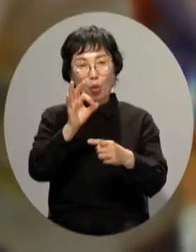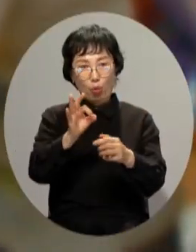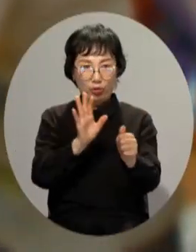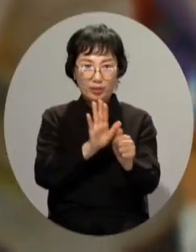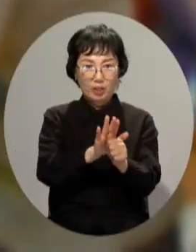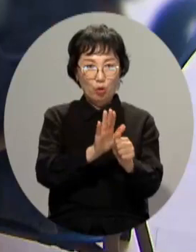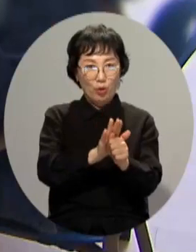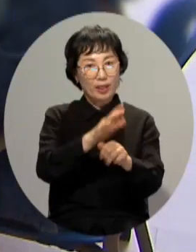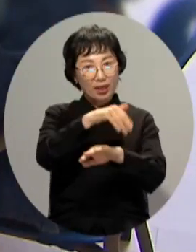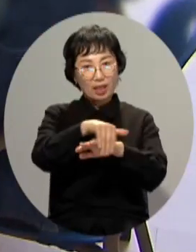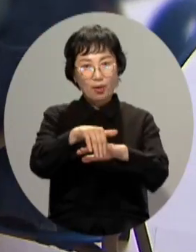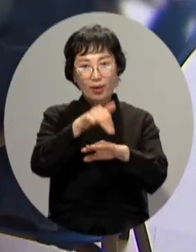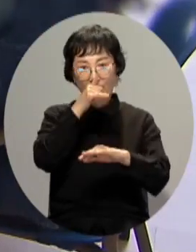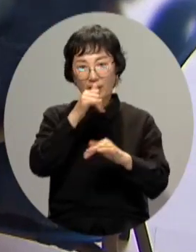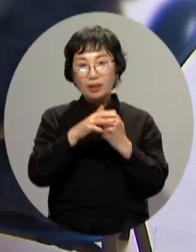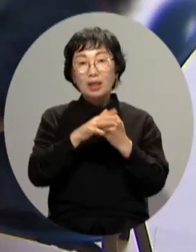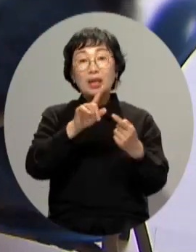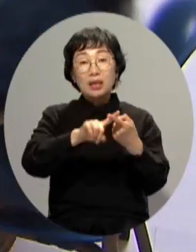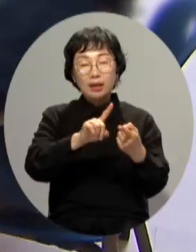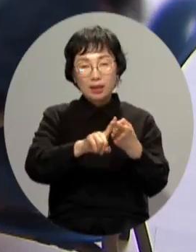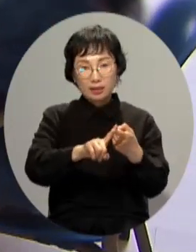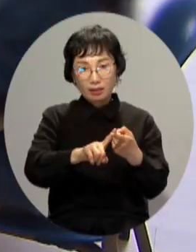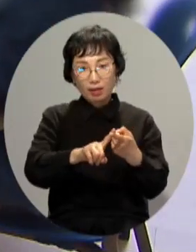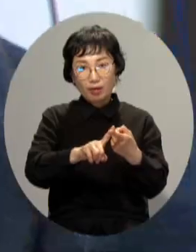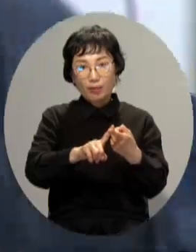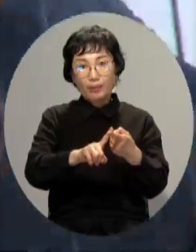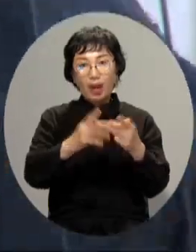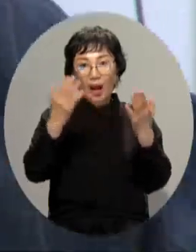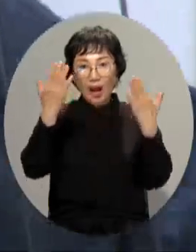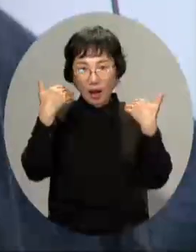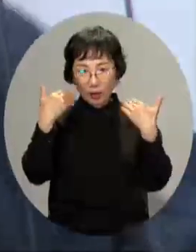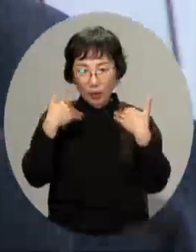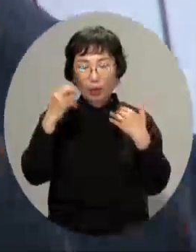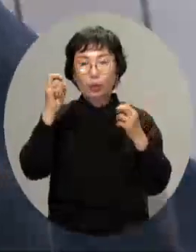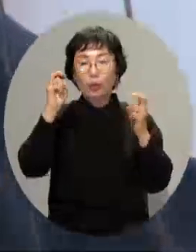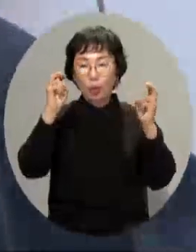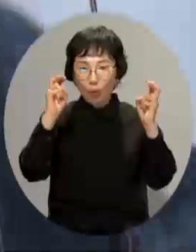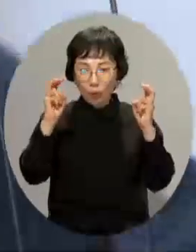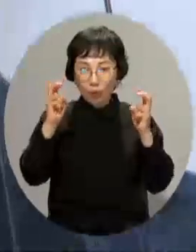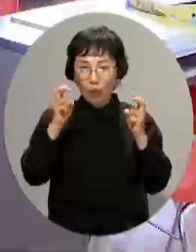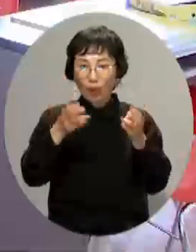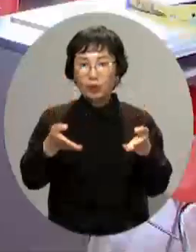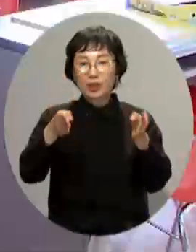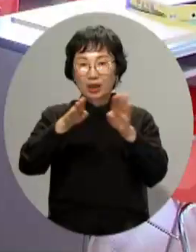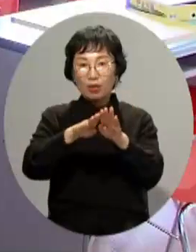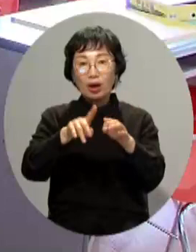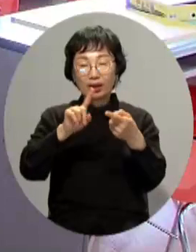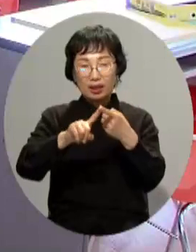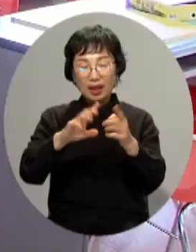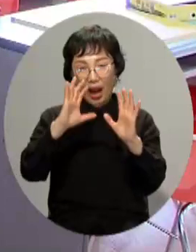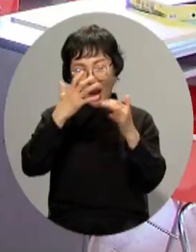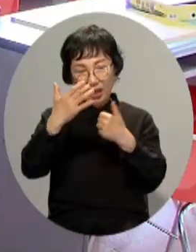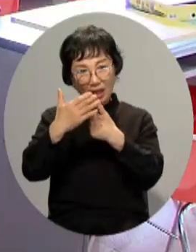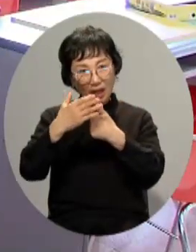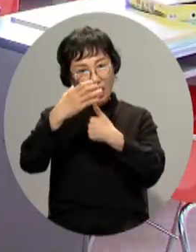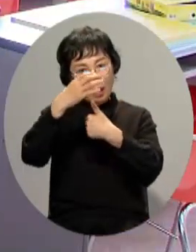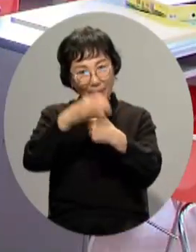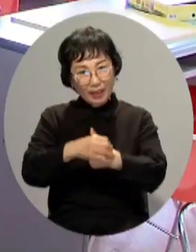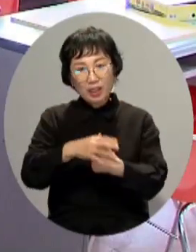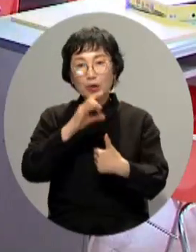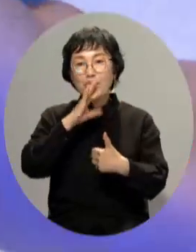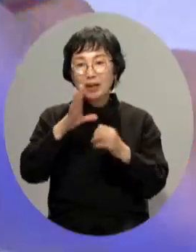했습니다. 여기에 돌봄센터, 학교 밖 기관 모두 그냥 아이들을 맡아주는 걸 넘어 각종 프로그램도